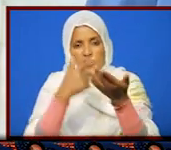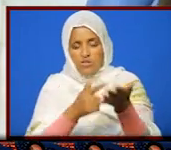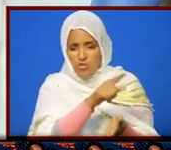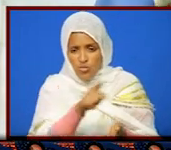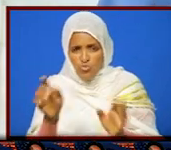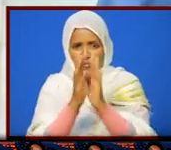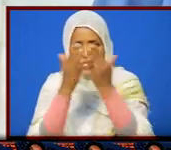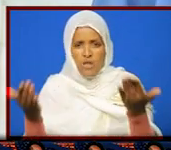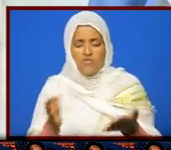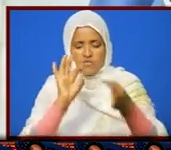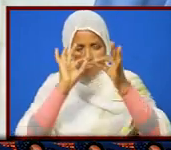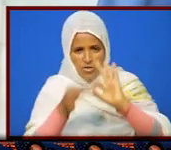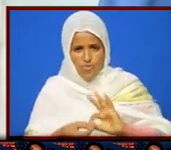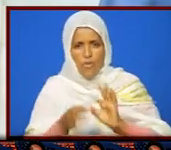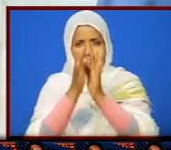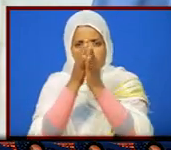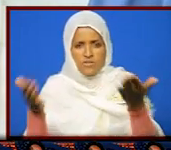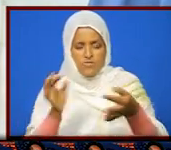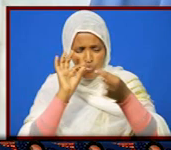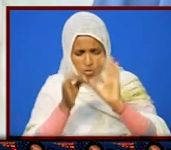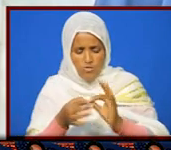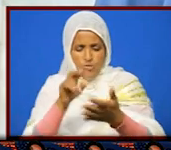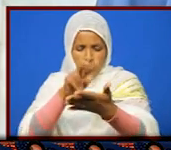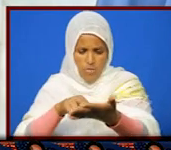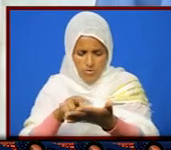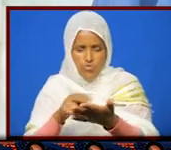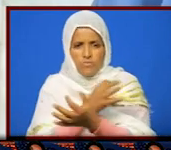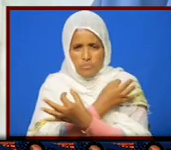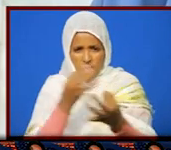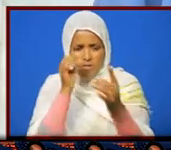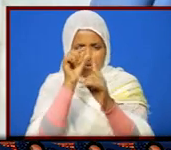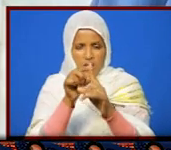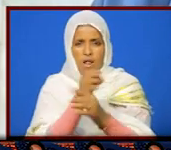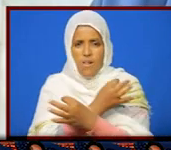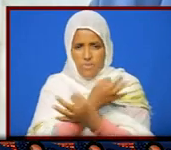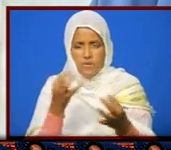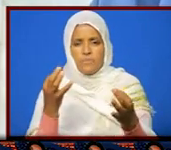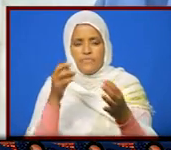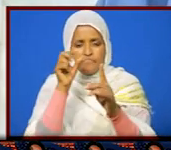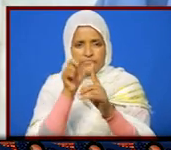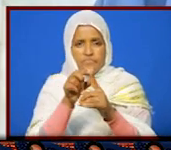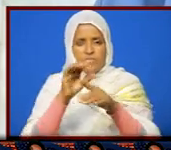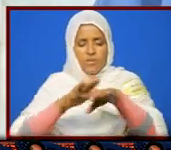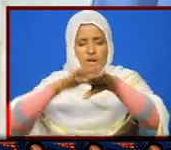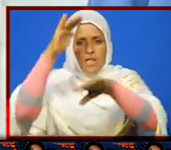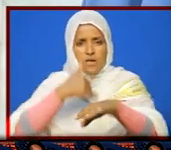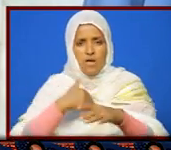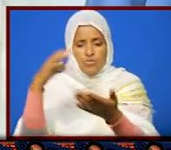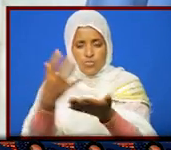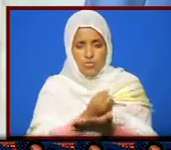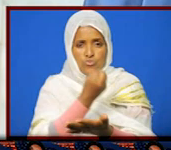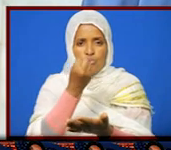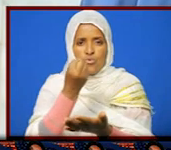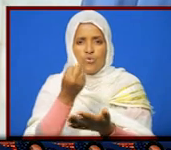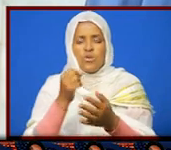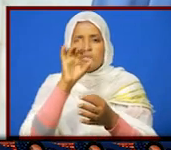ይላል። እነሱም መጻሕፍትን መተርጎም መጻሕፍትን ትርጉማቸውን ንባባቸውን ጥሪያቸውን ዝም ብሎ እላይ